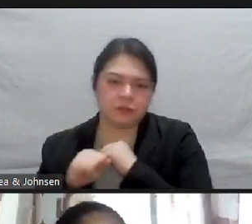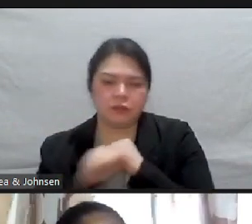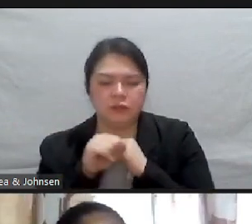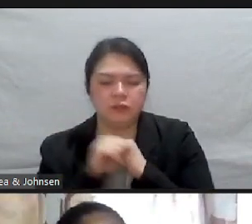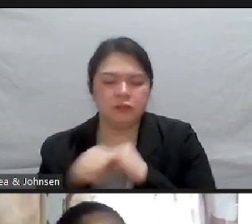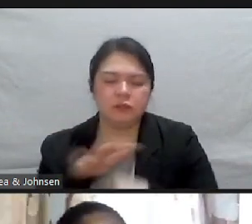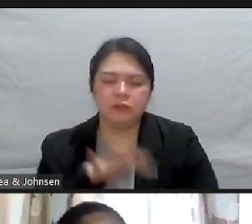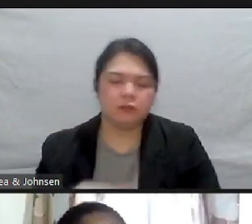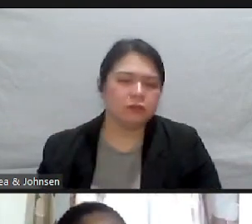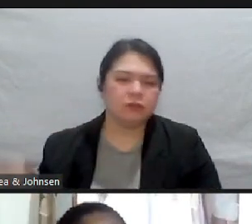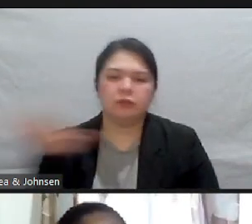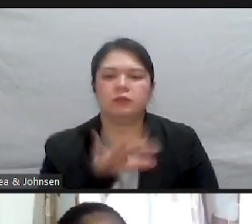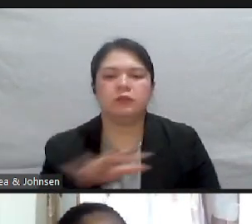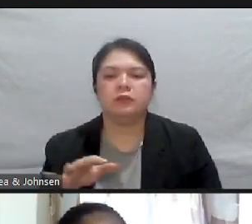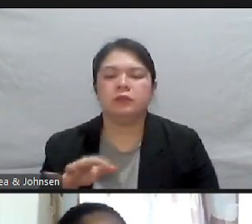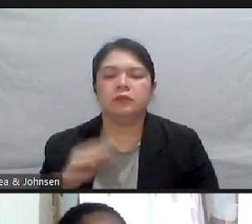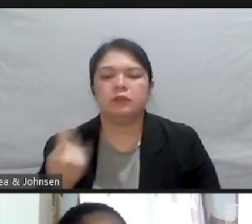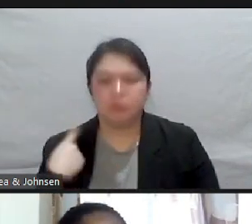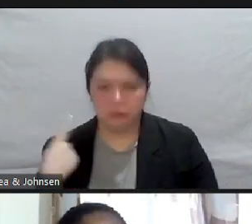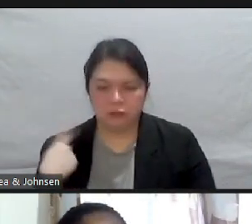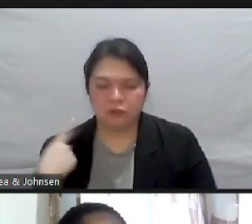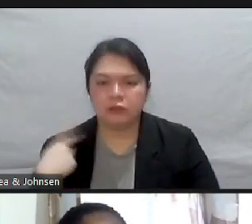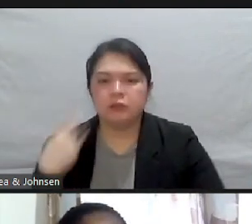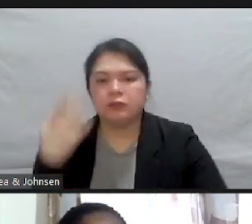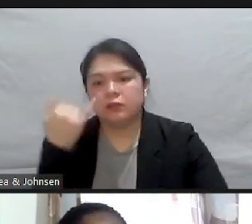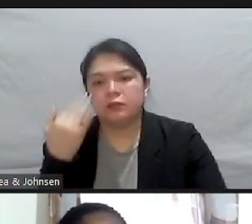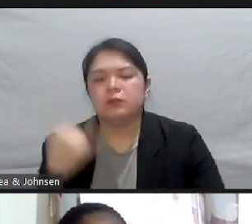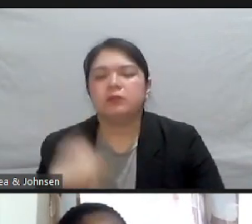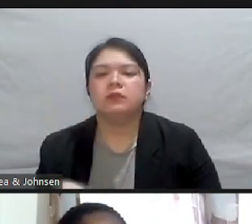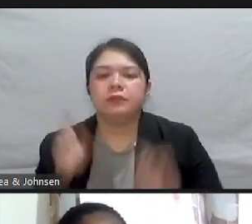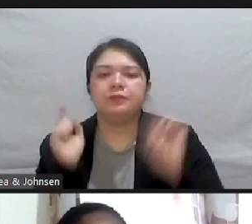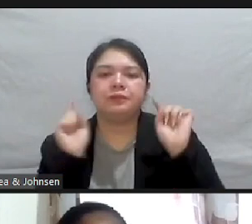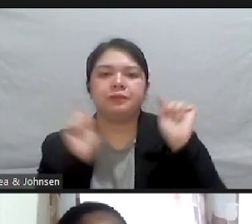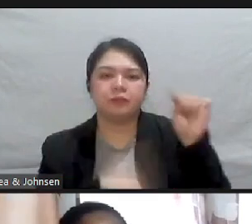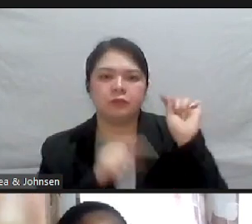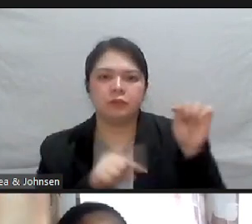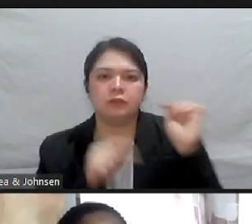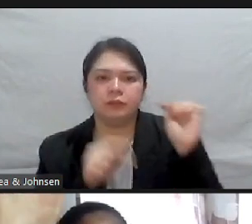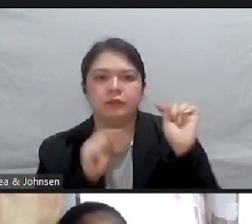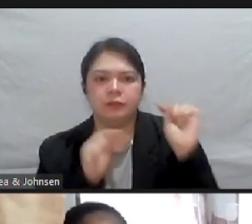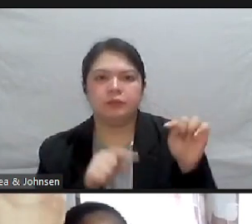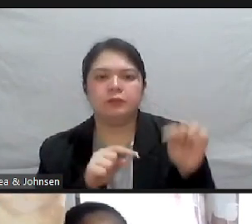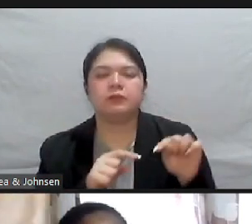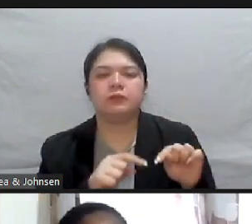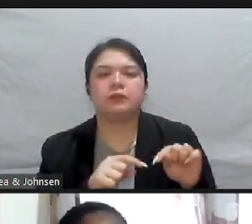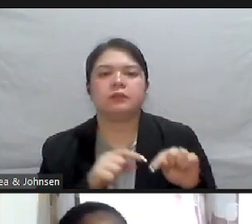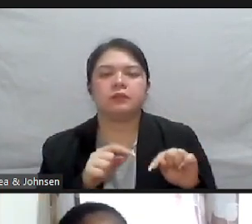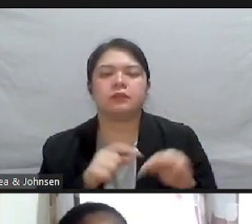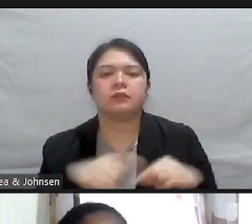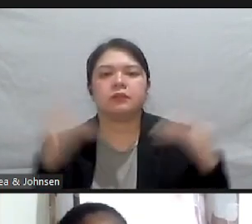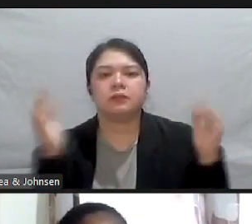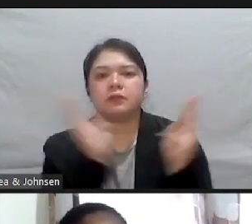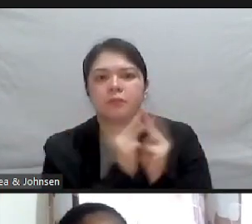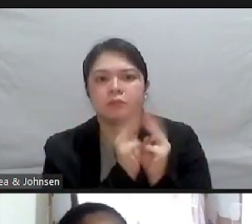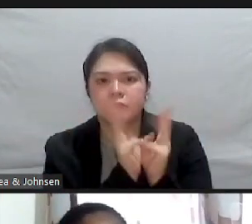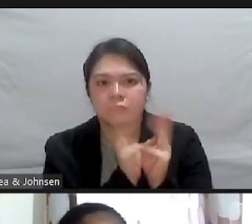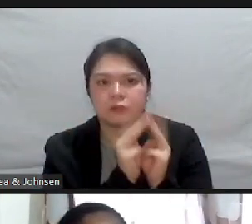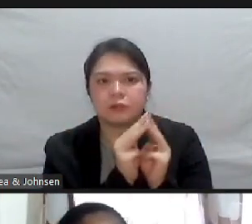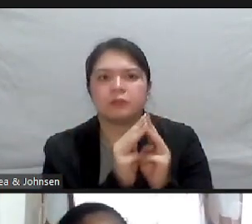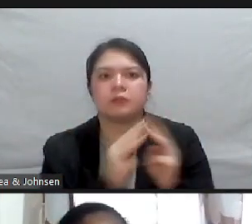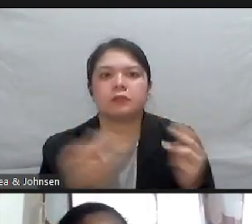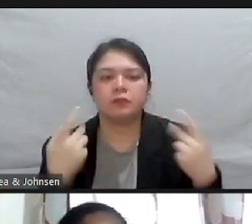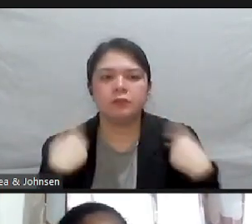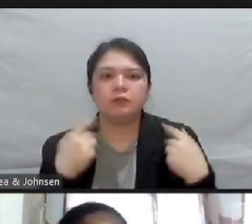communities mismo. Kasi nakadalo tayo sa mga ano, no, sa mga hearing sa Kongreso, nakakalungkot ang mga kanilang